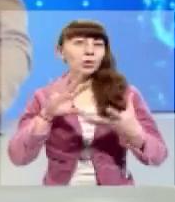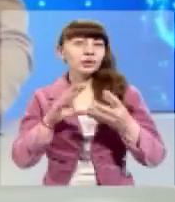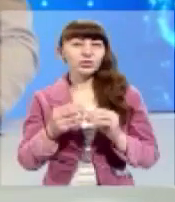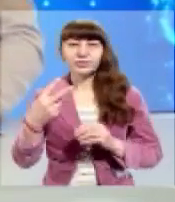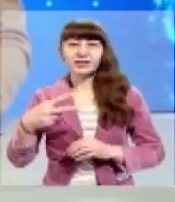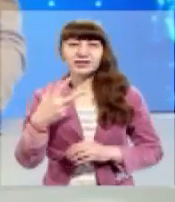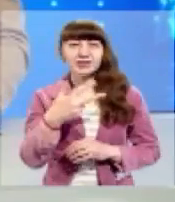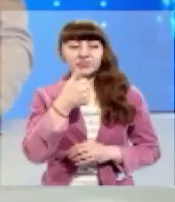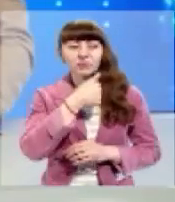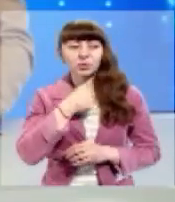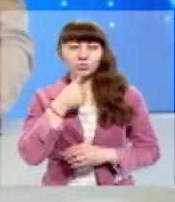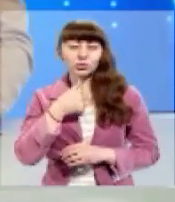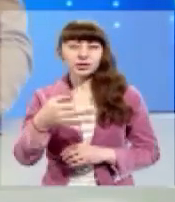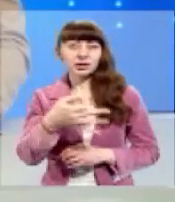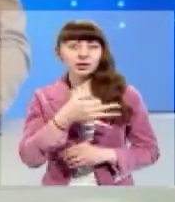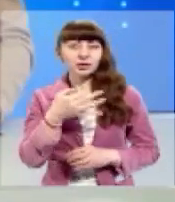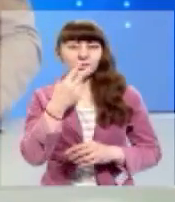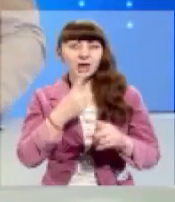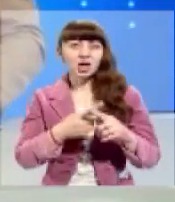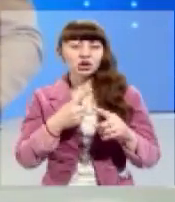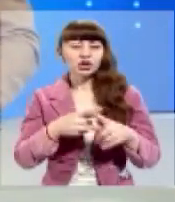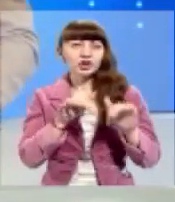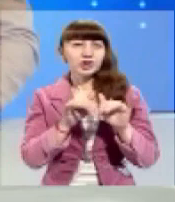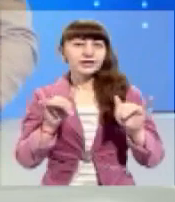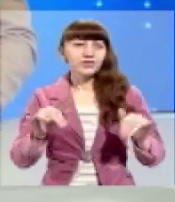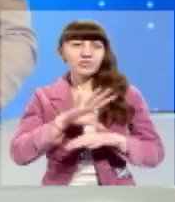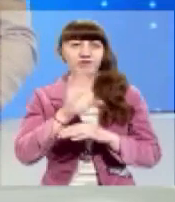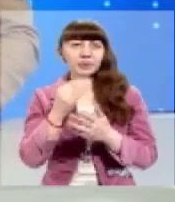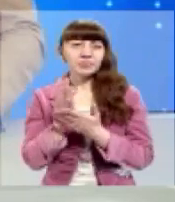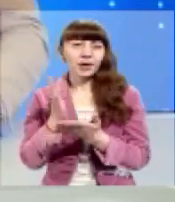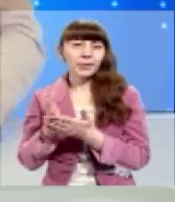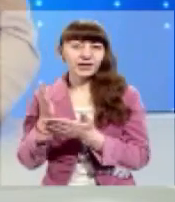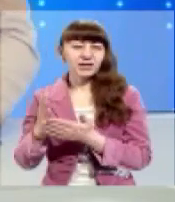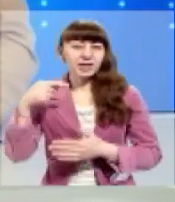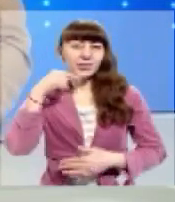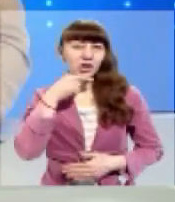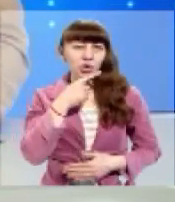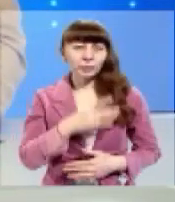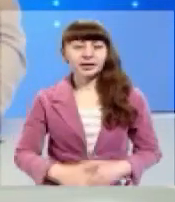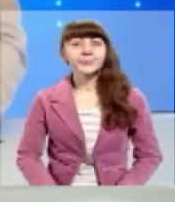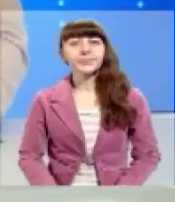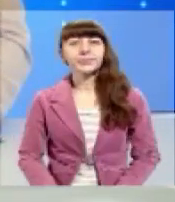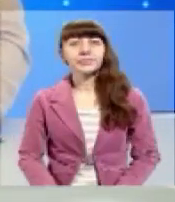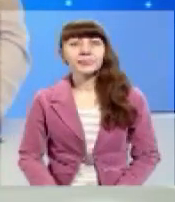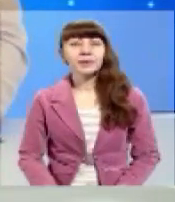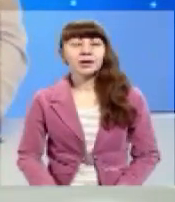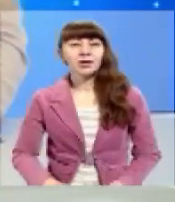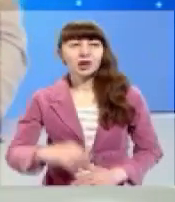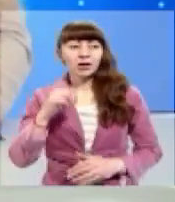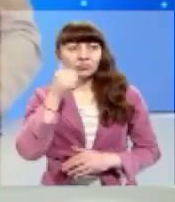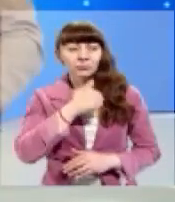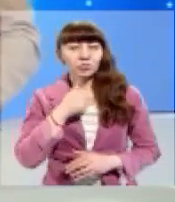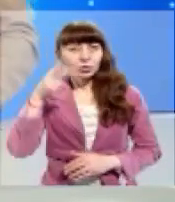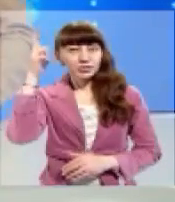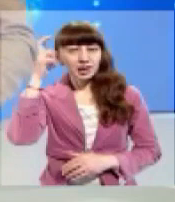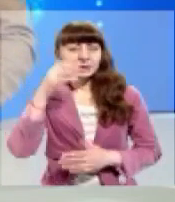2023 жылдың қорытындысына сай, өңірде барлық терлік макроэкономикалық көрсеткіштер бойынша 10 динамика байқалды. Қоян жылы қолға алынып